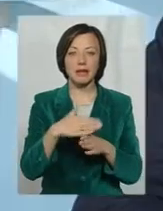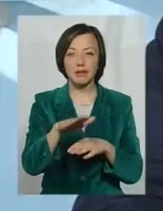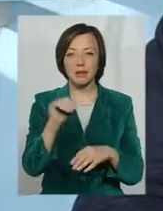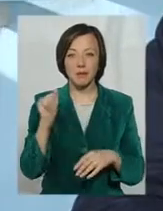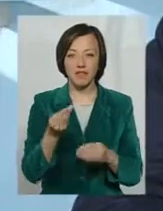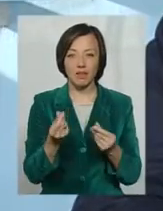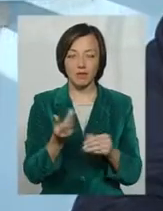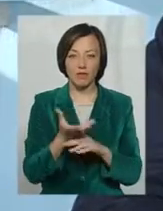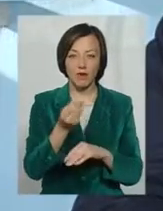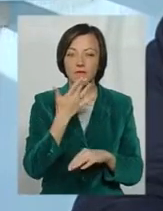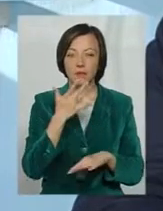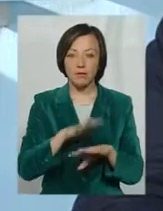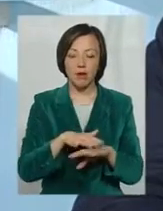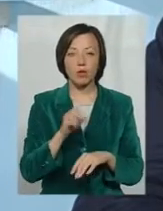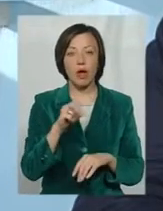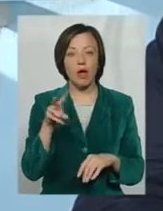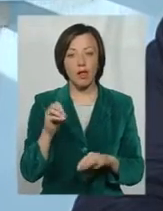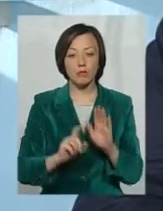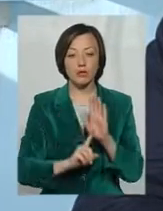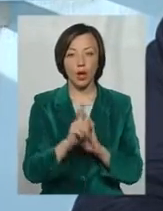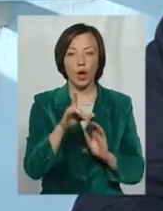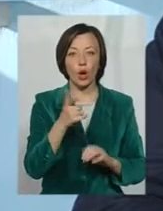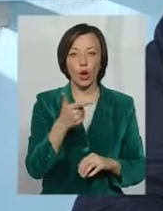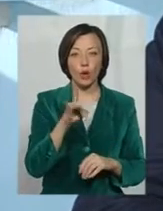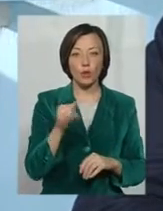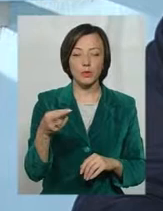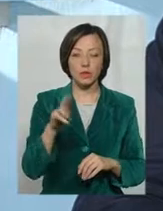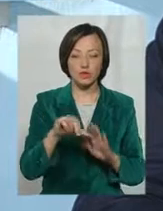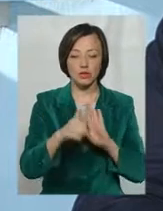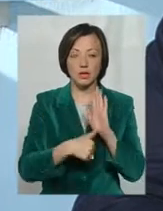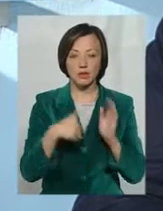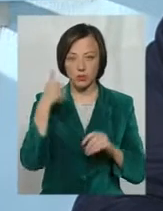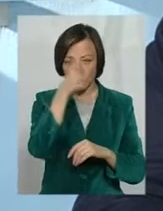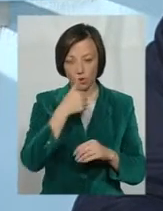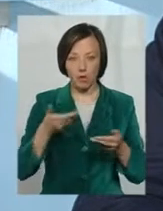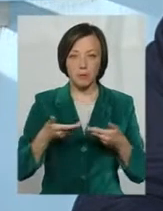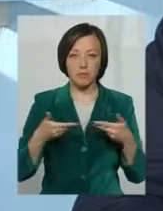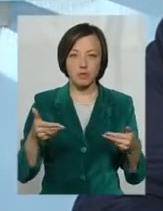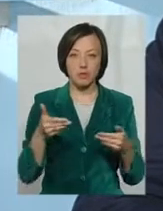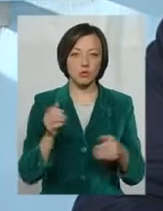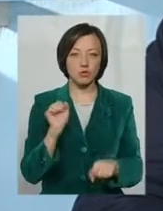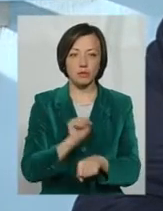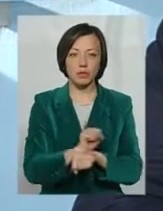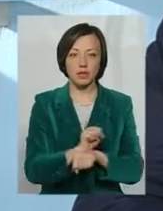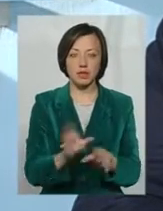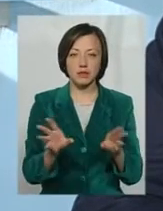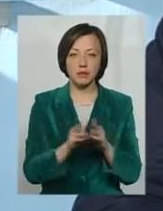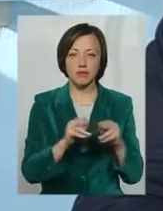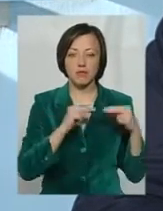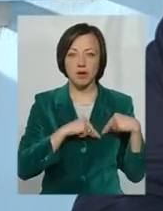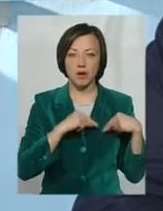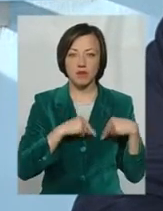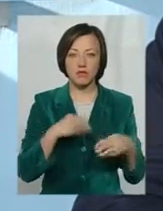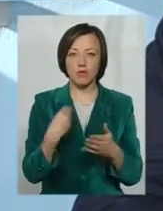банку. Але починаючи з грудня 2016 року, ми зупинили співпрацю з фондом гарантування вкладів.